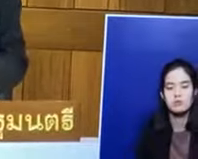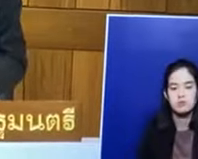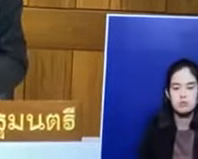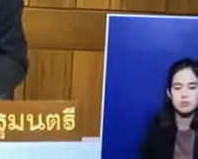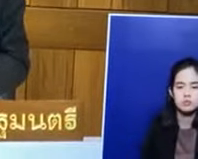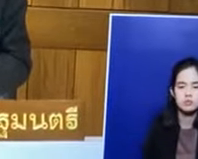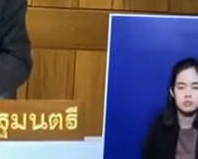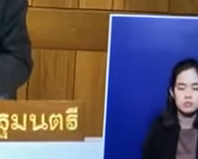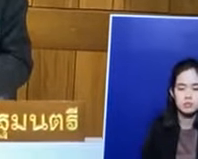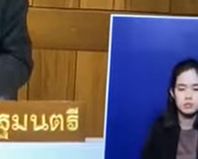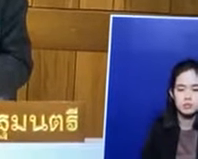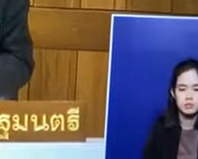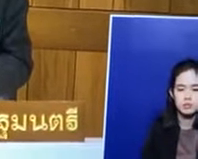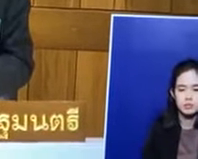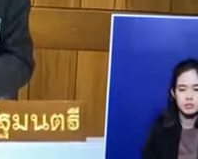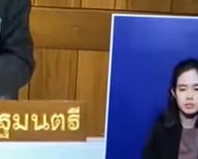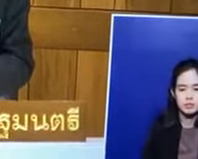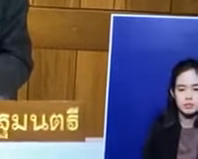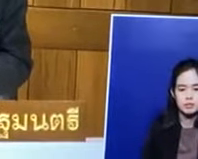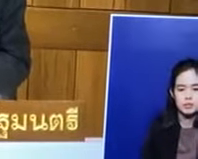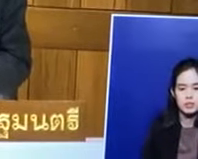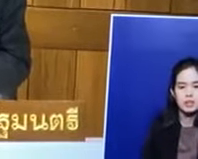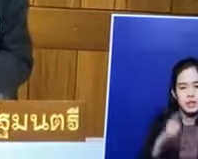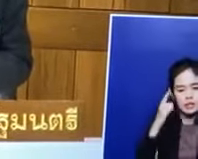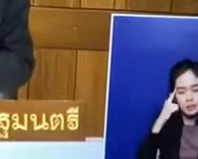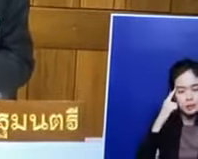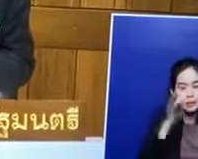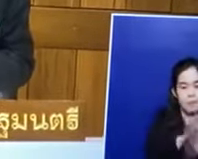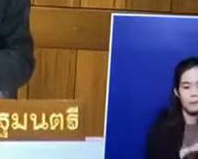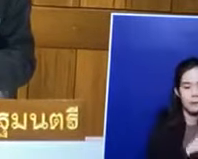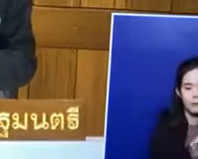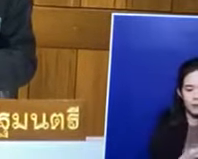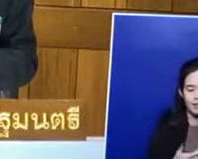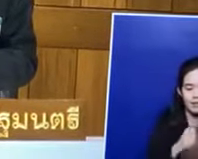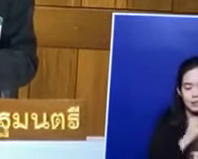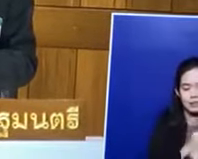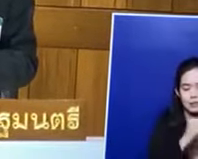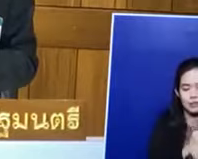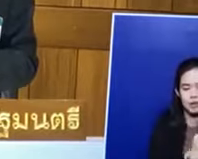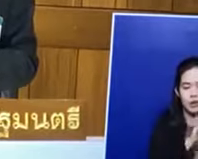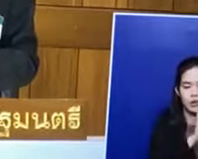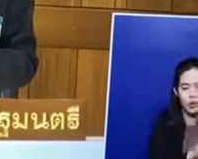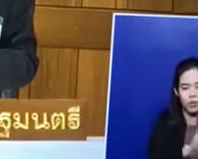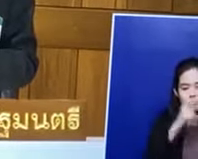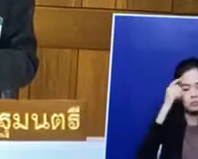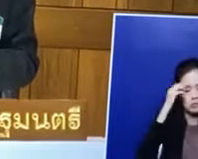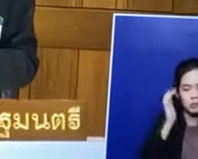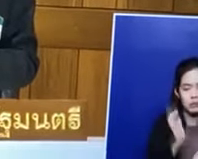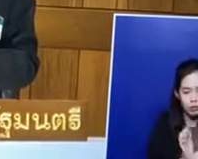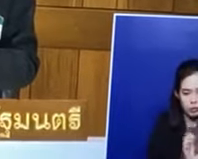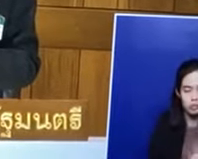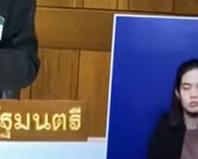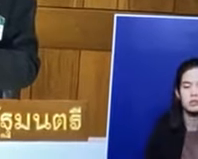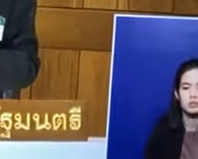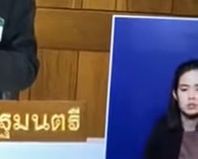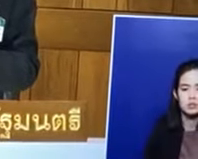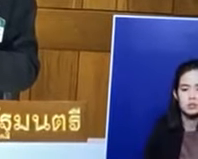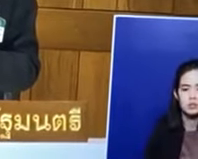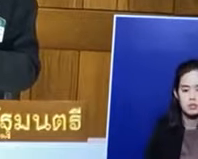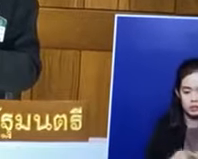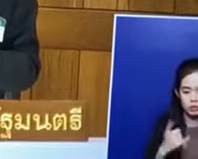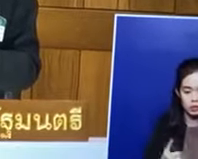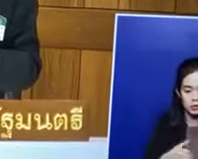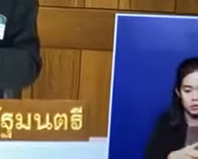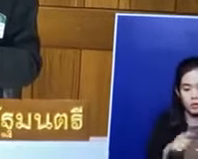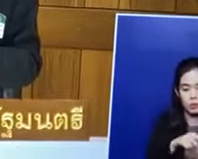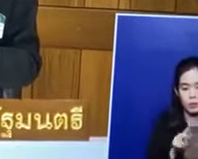ความเสียหายอย่างร้ายแรงเป็นต้นนะครับนี่คือกรอบการทำงานในเรื่องของวินัยขณะเดียวกันก็ได้มีกรรมการอุทธรณ์ด้วยนะครับเพื่อให้เข